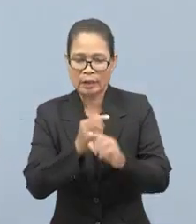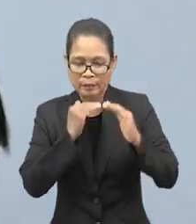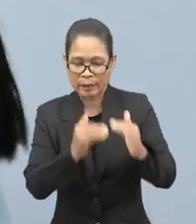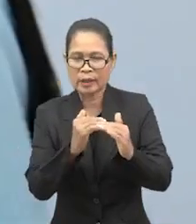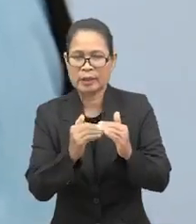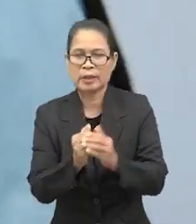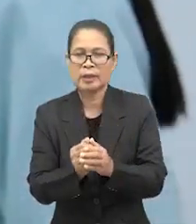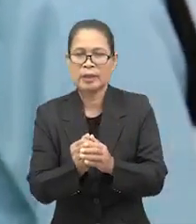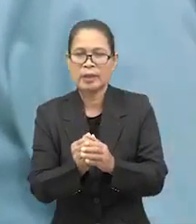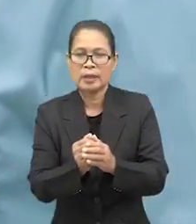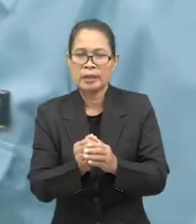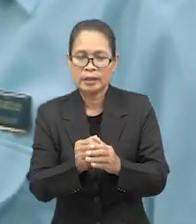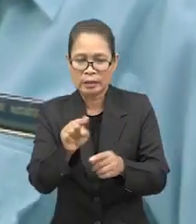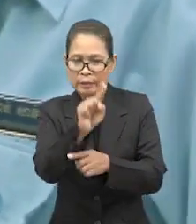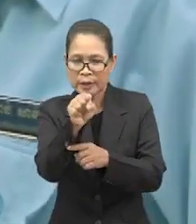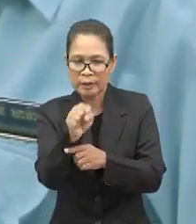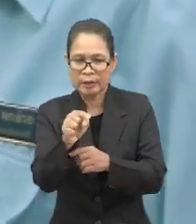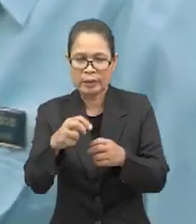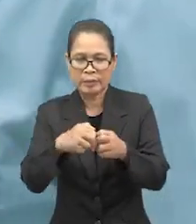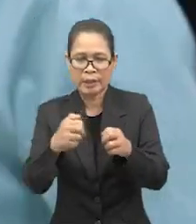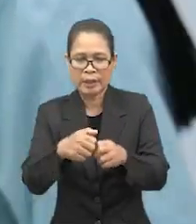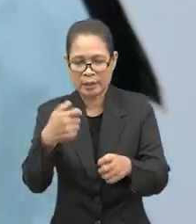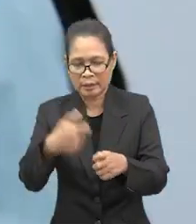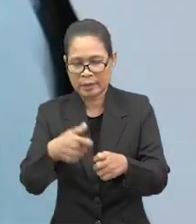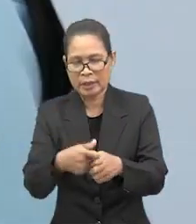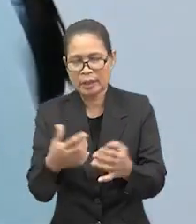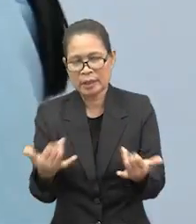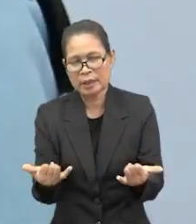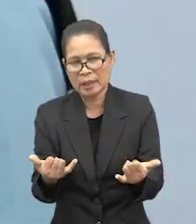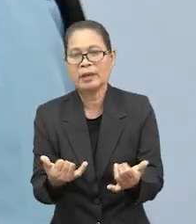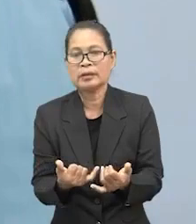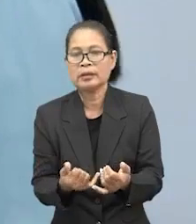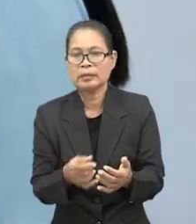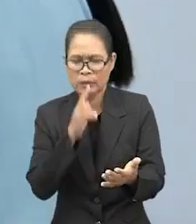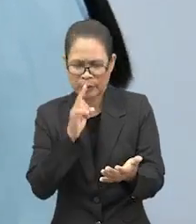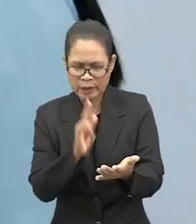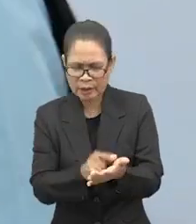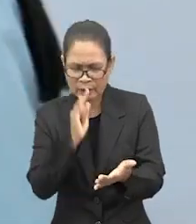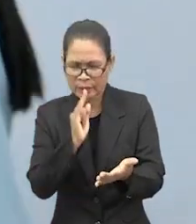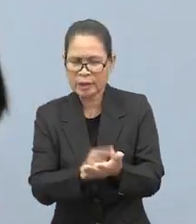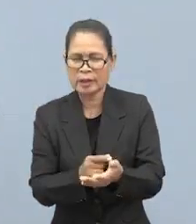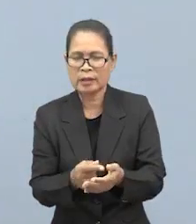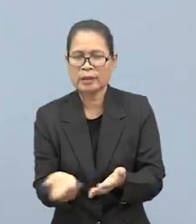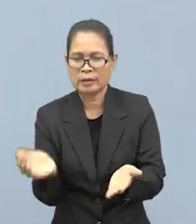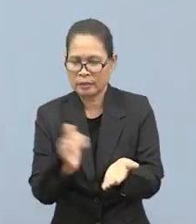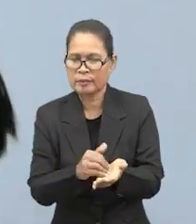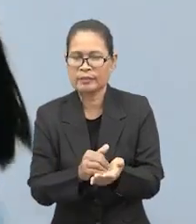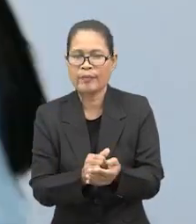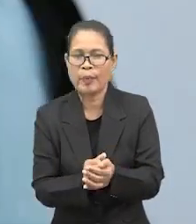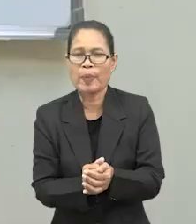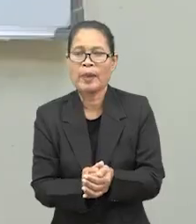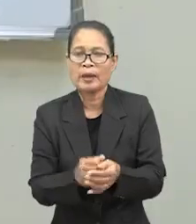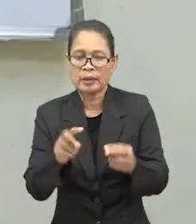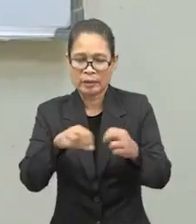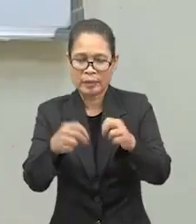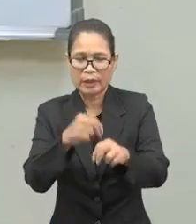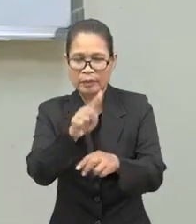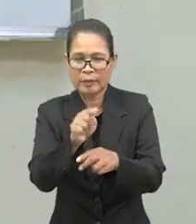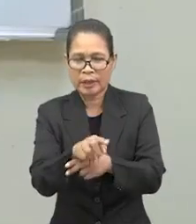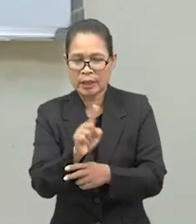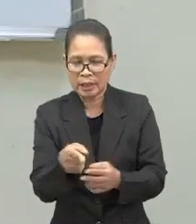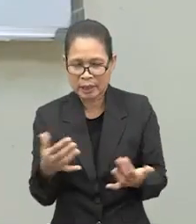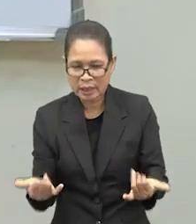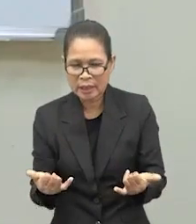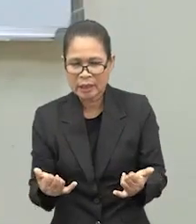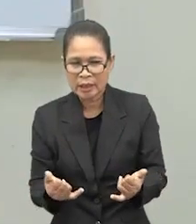trong cõi kế cứ côn trở tới cầm nót nơi chầm nót bà nhà hà chà chầm nót bà nhà hà ní nè khu bàn bà chạy hay bà chạy tiết thà